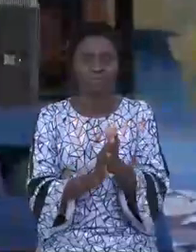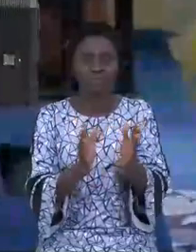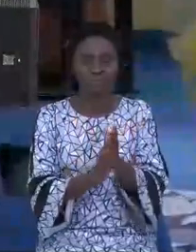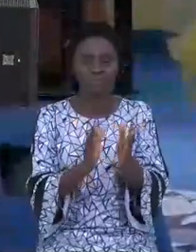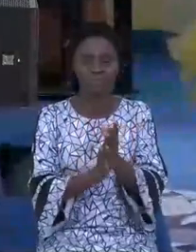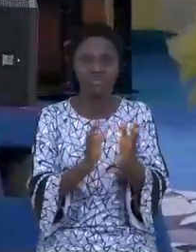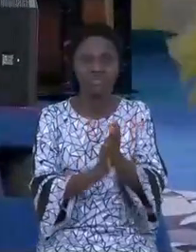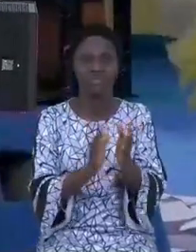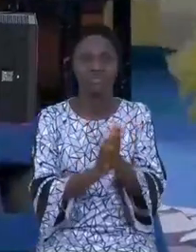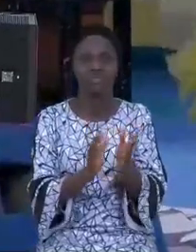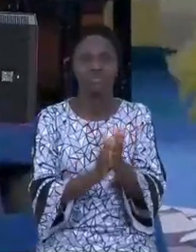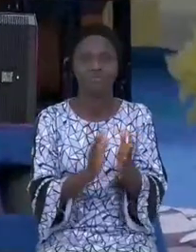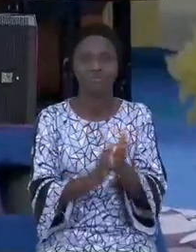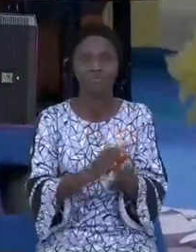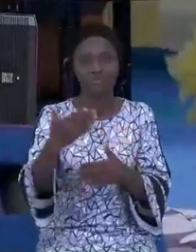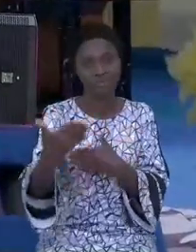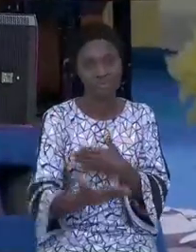Soyez les bienvenus, pasteur.